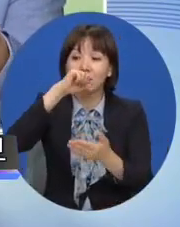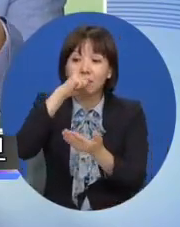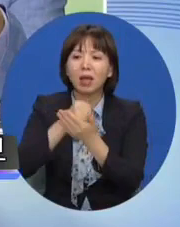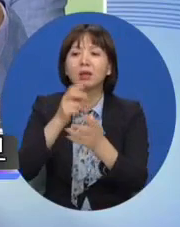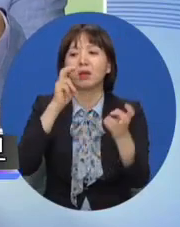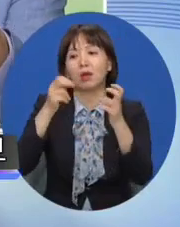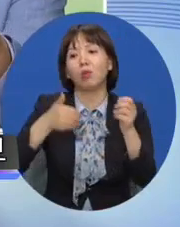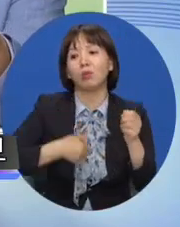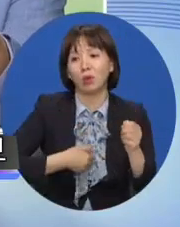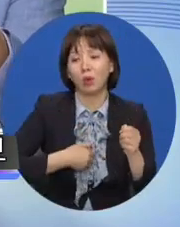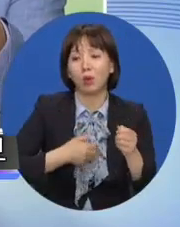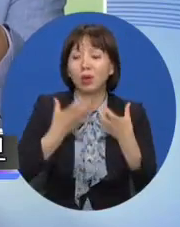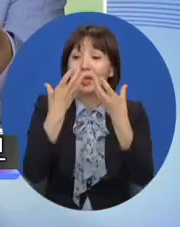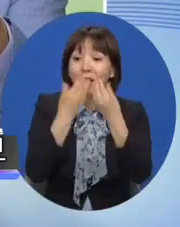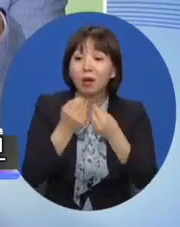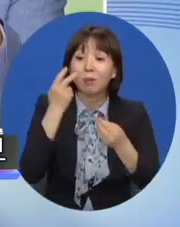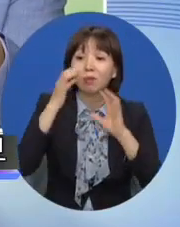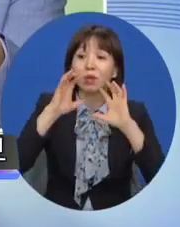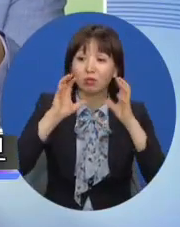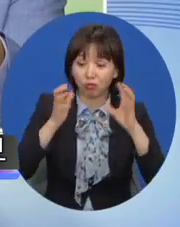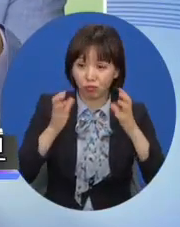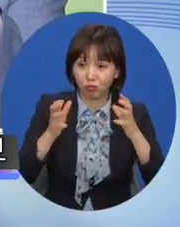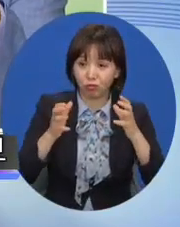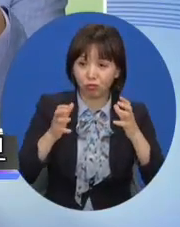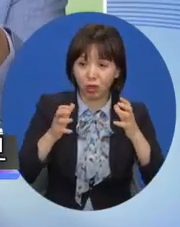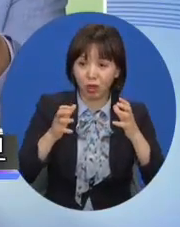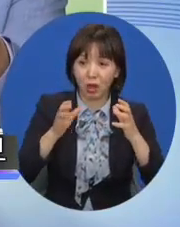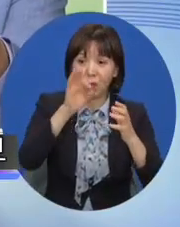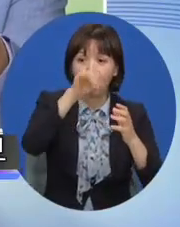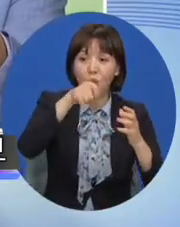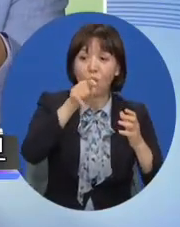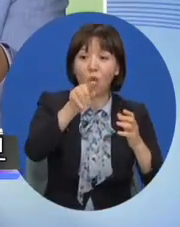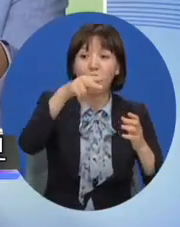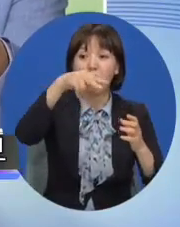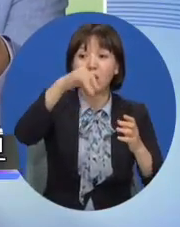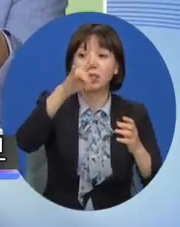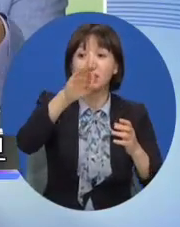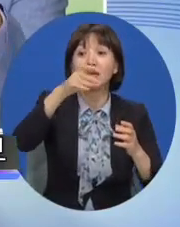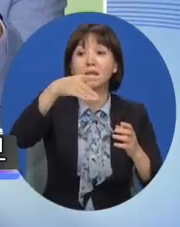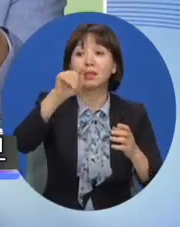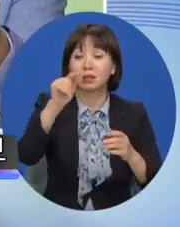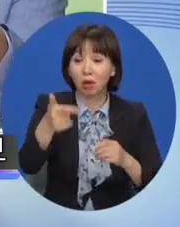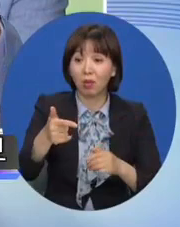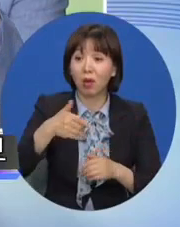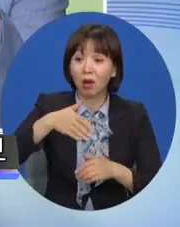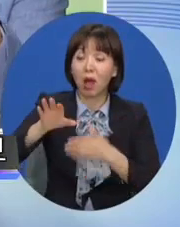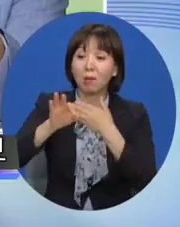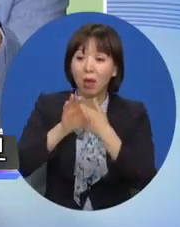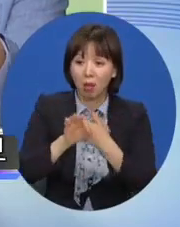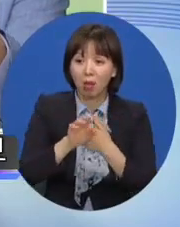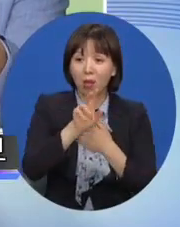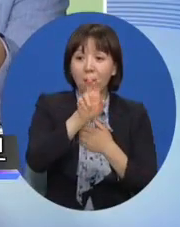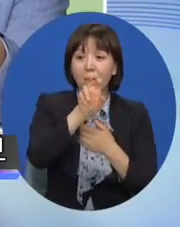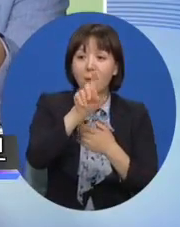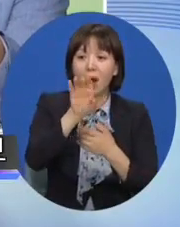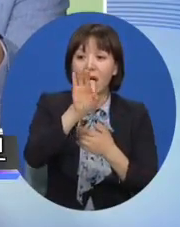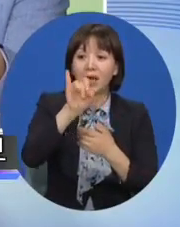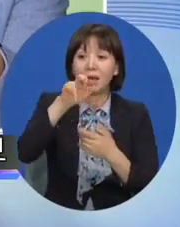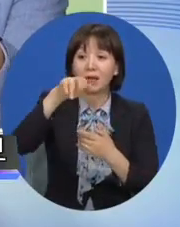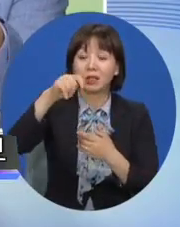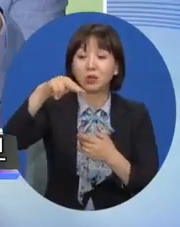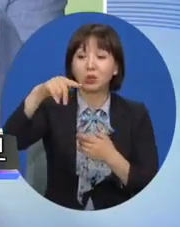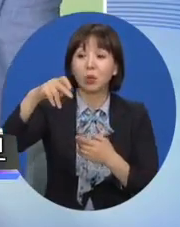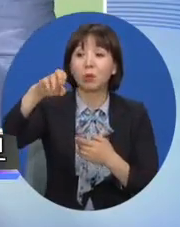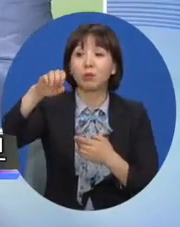들면요. 미국의 스테이트 오브 워싱턴을 제가 말씀드렸었습니다. 거기 가면은 마이크로소프트사라는 회사가 있습니다.